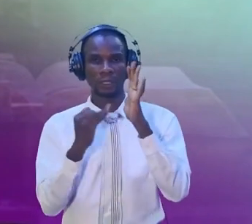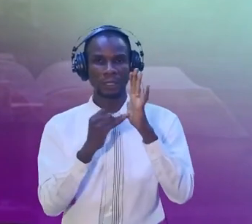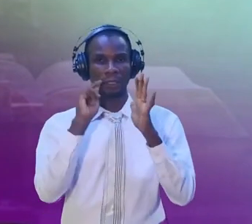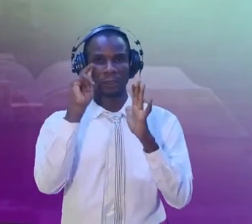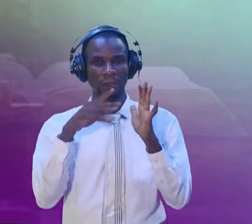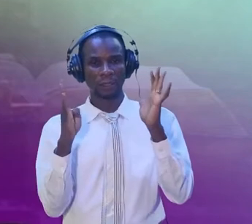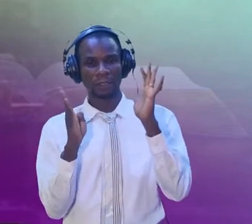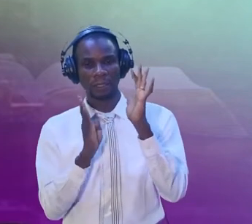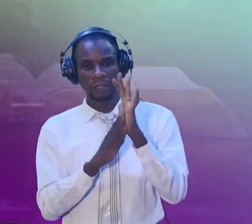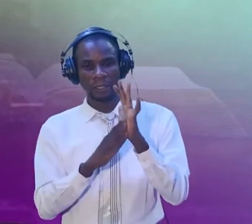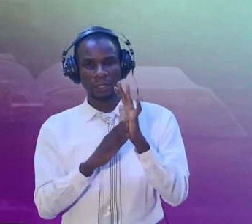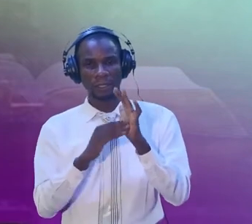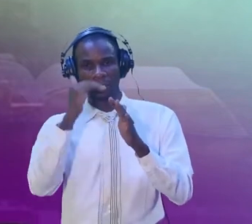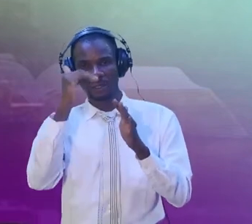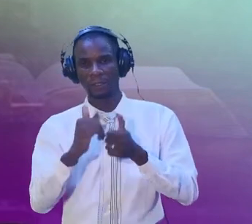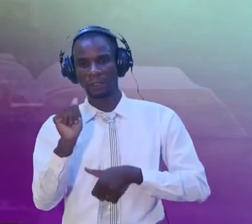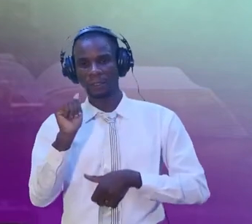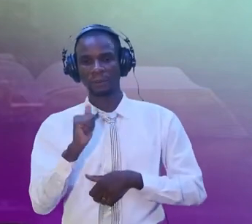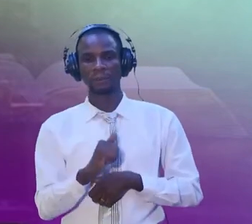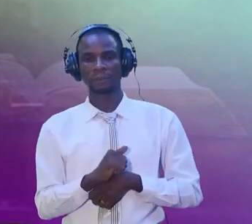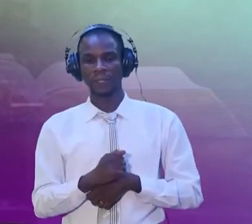katika kitabu chake ya Zaburi, Zaburi